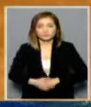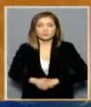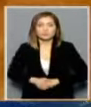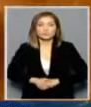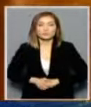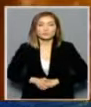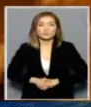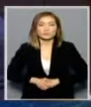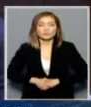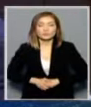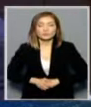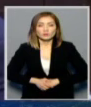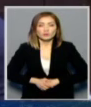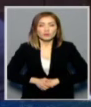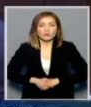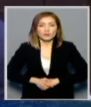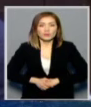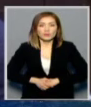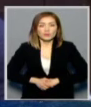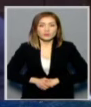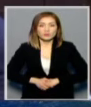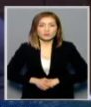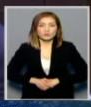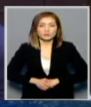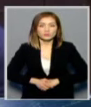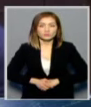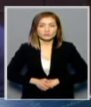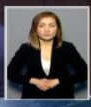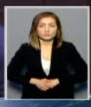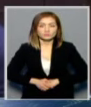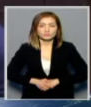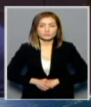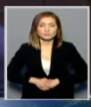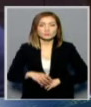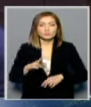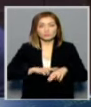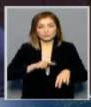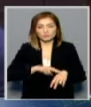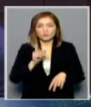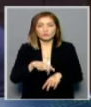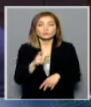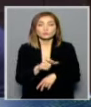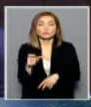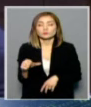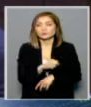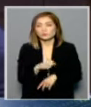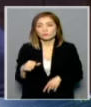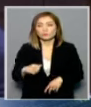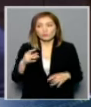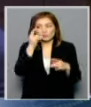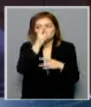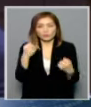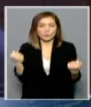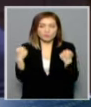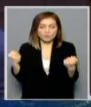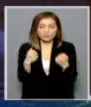Махамбет Жолдасқалиұлы тек қана полиция мен және денсаулық сақтау саласы бағытында емес, бұл жерде мәдениет,